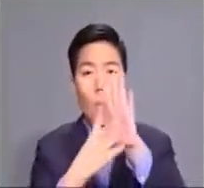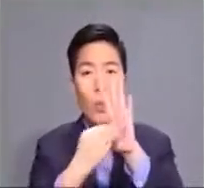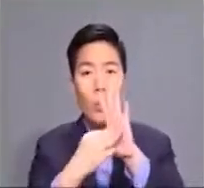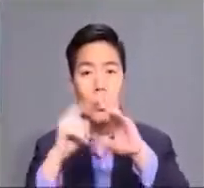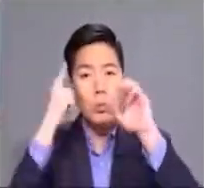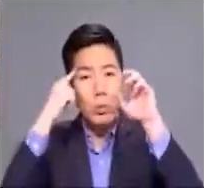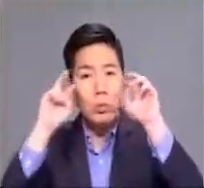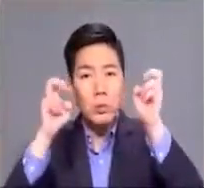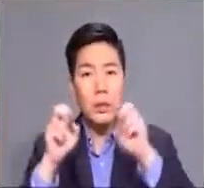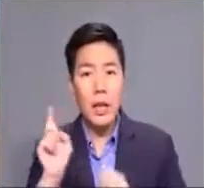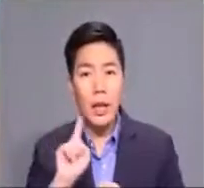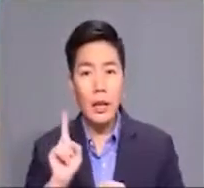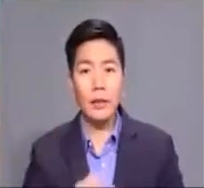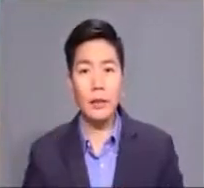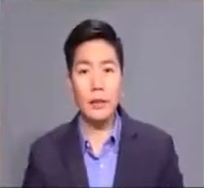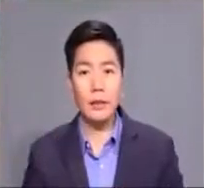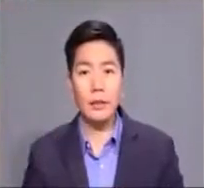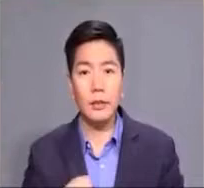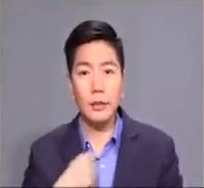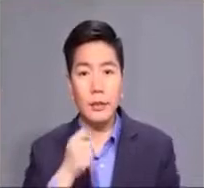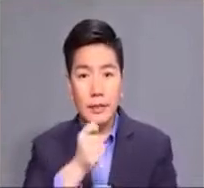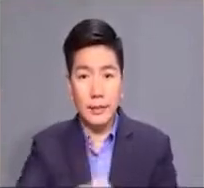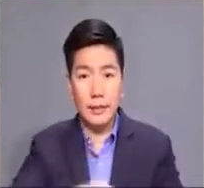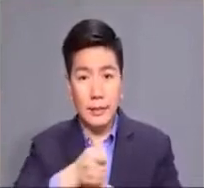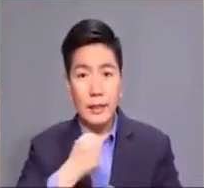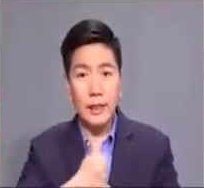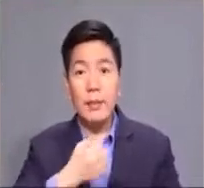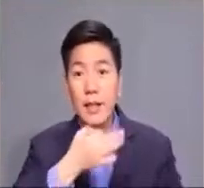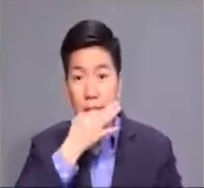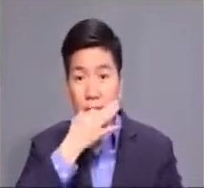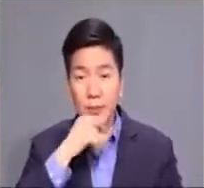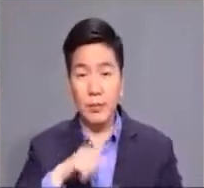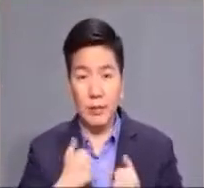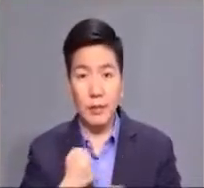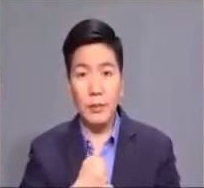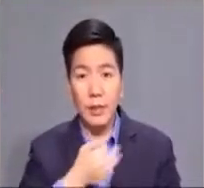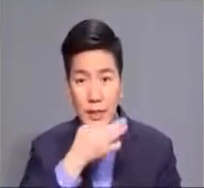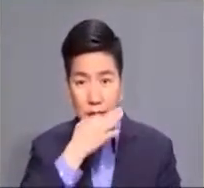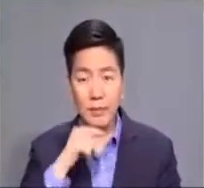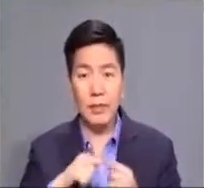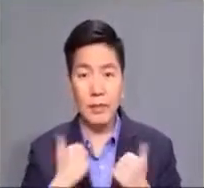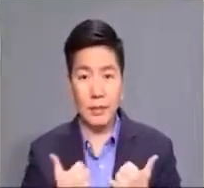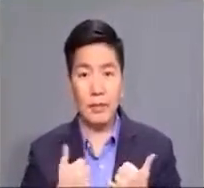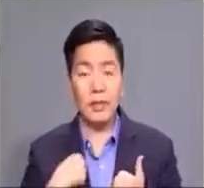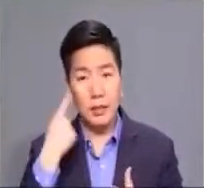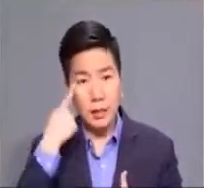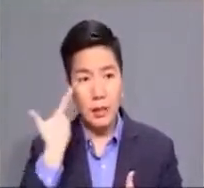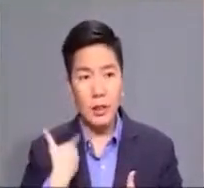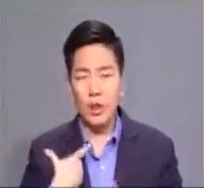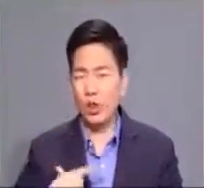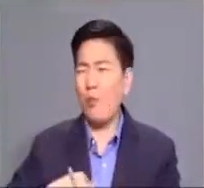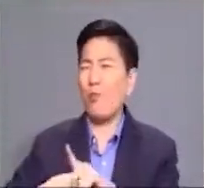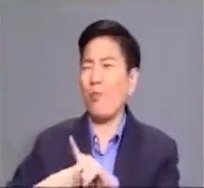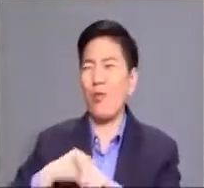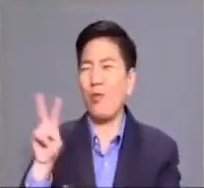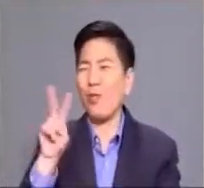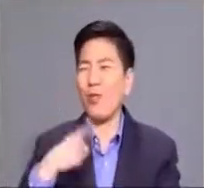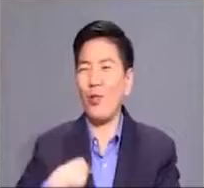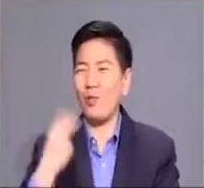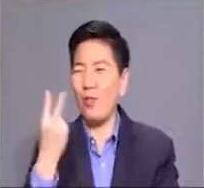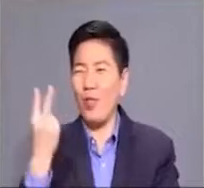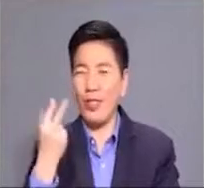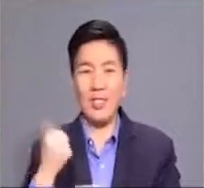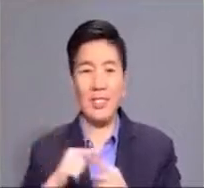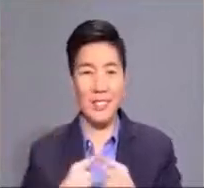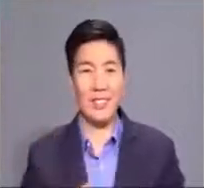องอะไรครับ อบรมเรื่องการเกษตรประกอบอาชีพค่ะ การประกอบอาชีพ ชอบมากเลย นี่เป็น